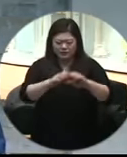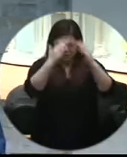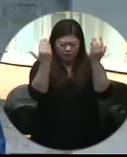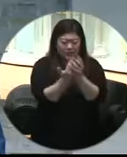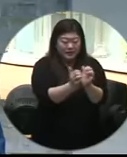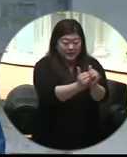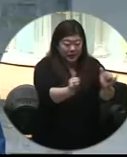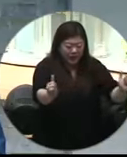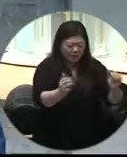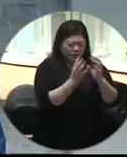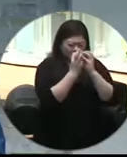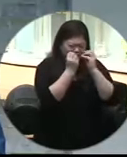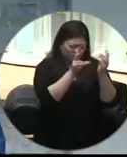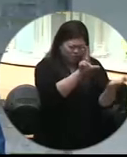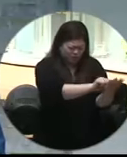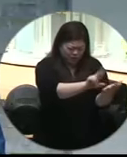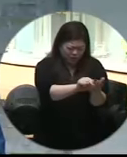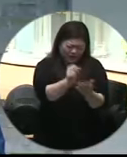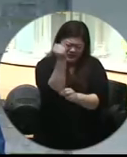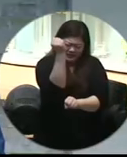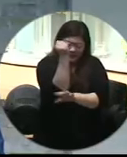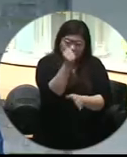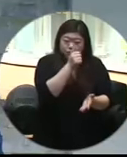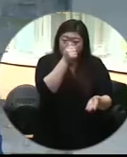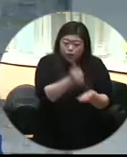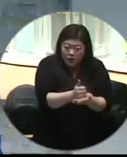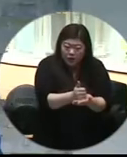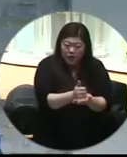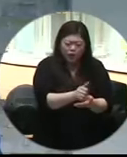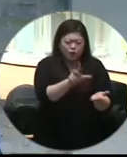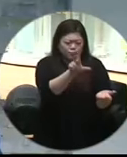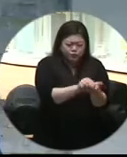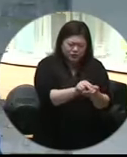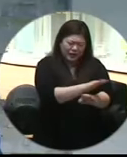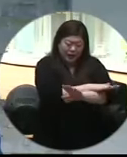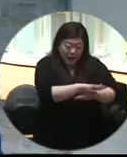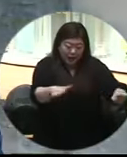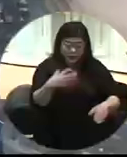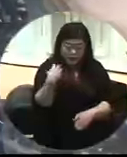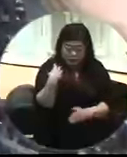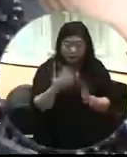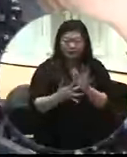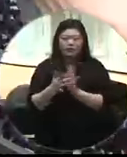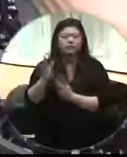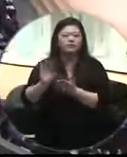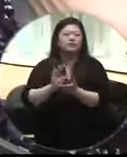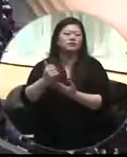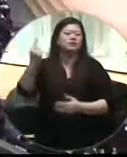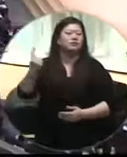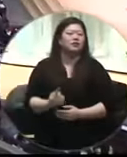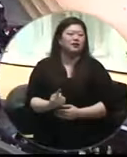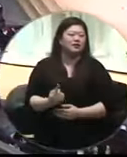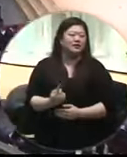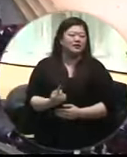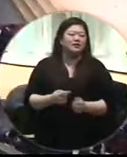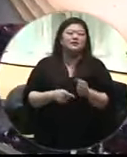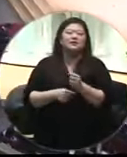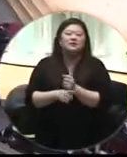오신 인간의 근본 문제를 해결하러 오신 메시아요 그리스도다 라고 하는 것을